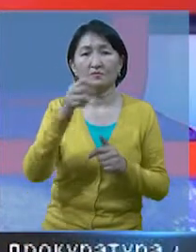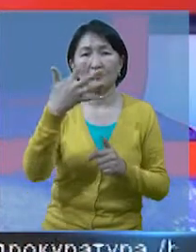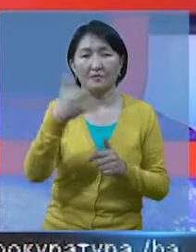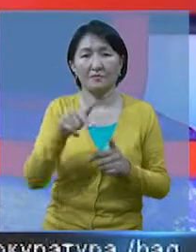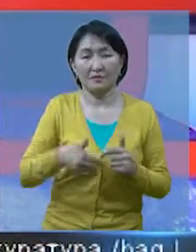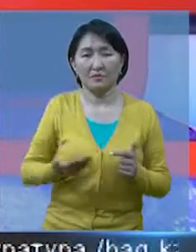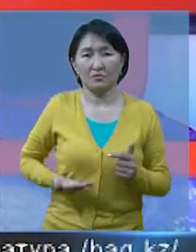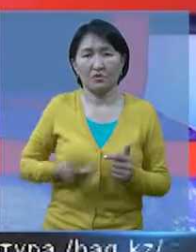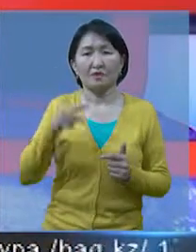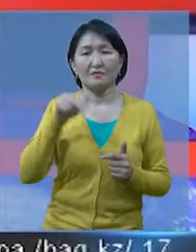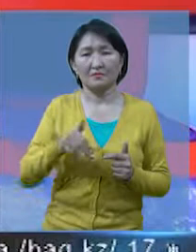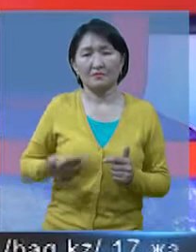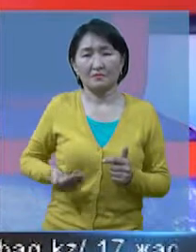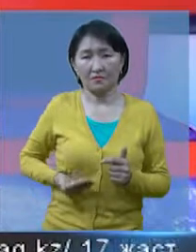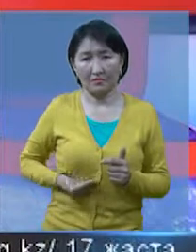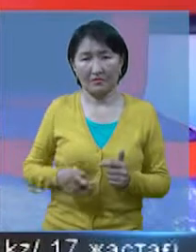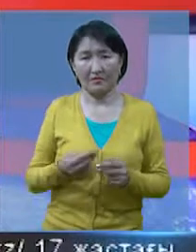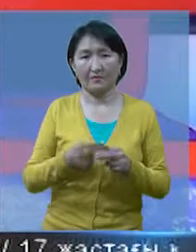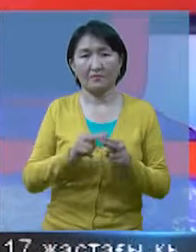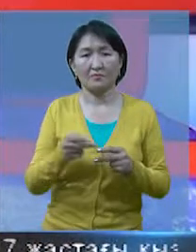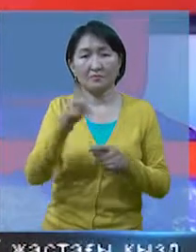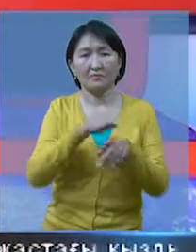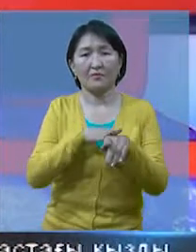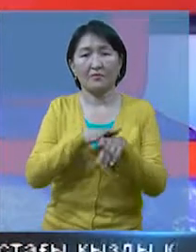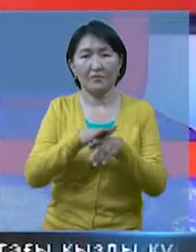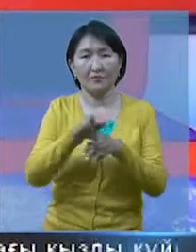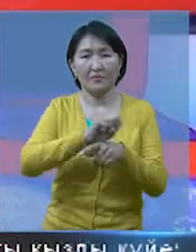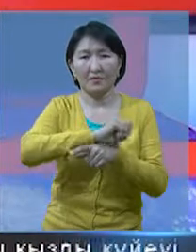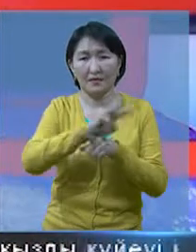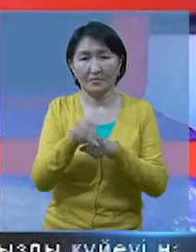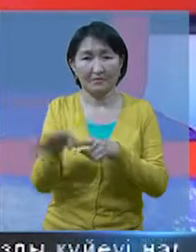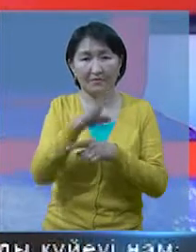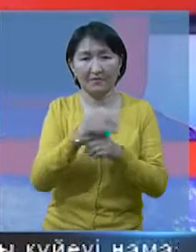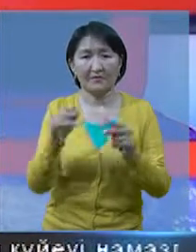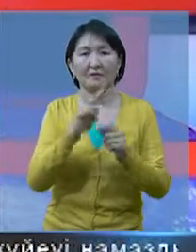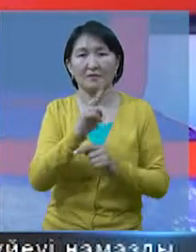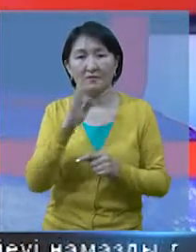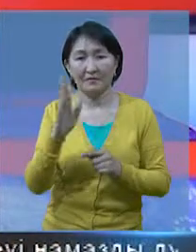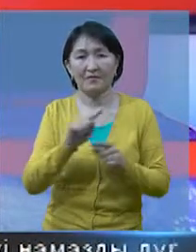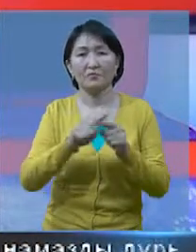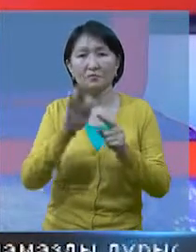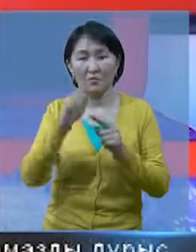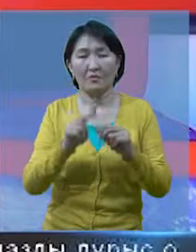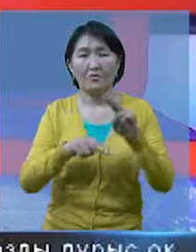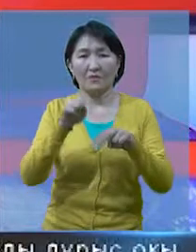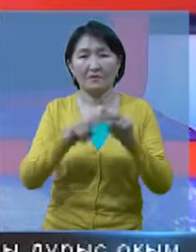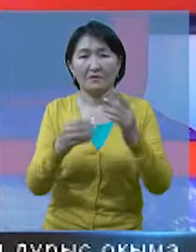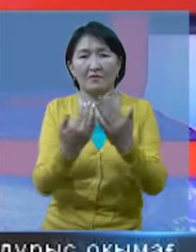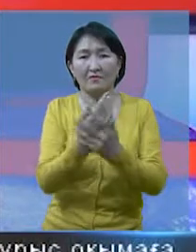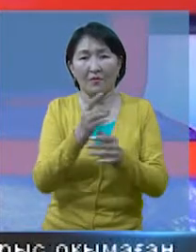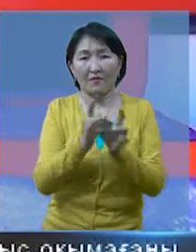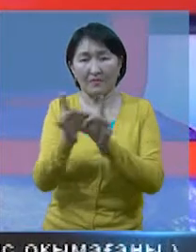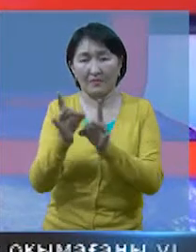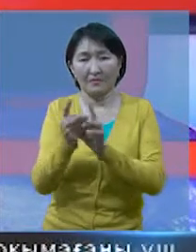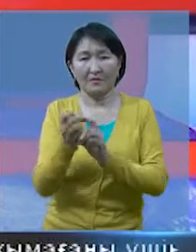адам тұрады екен. Бүгінде халықты тұрғын үймен қамтамасыз ету үшін шаһарда жаңа ықшам аудандар бой көтеруде. Ал бүгін өңір